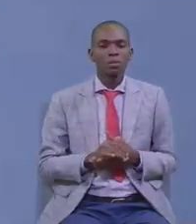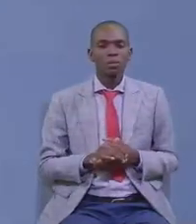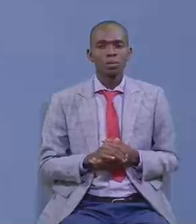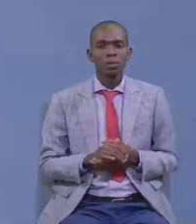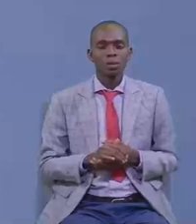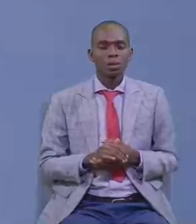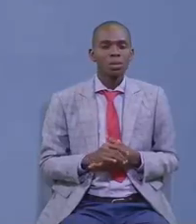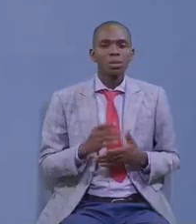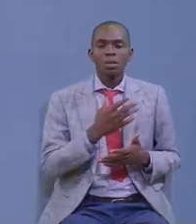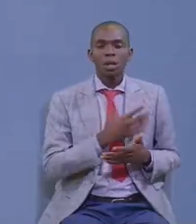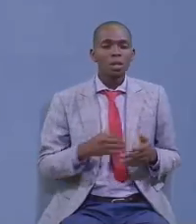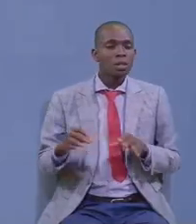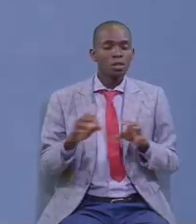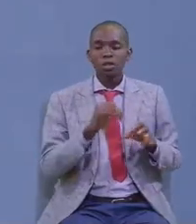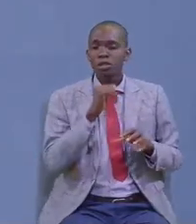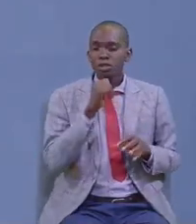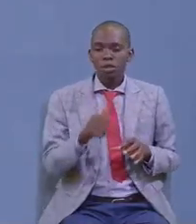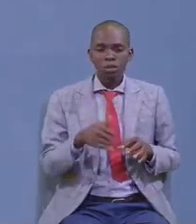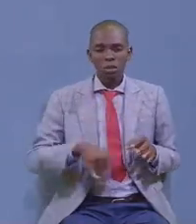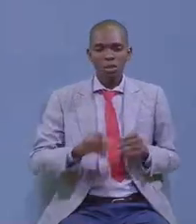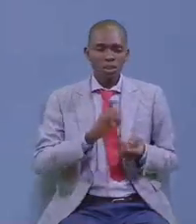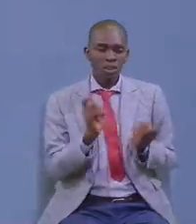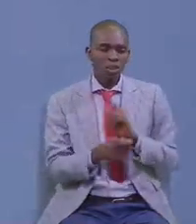n'a pas changé l'objectif de sa vie.